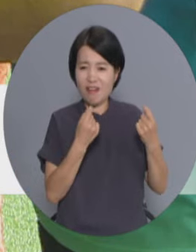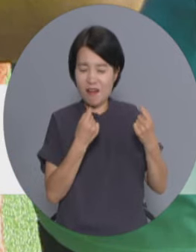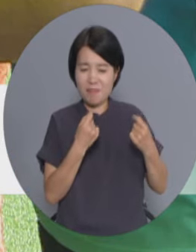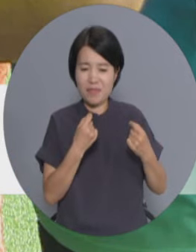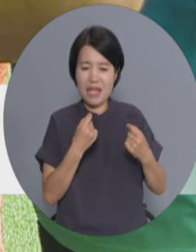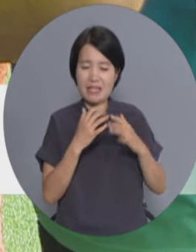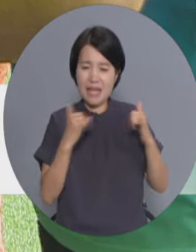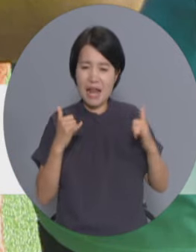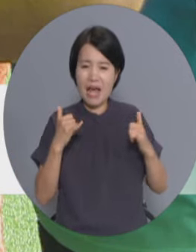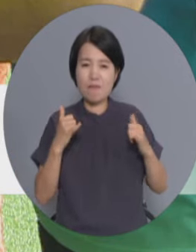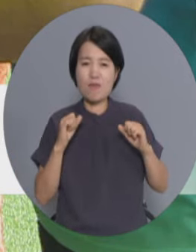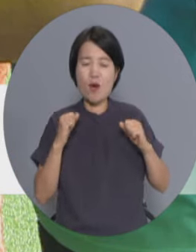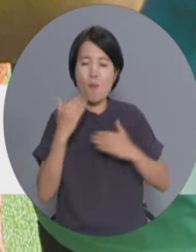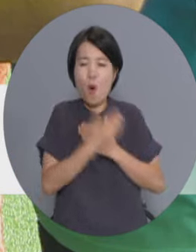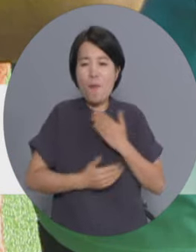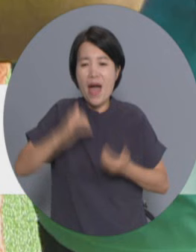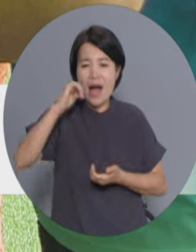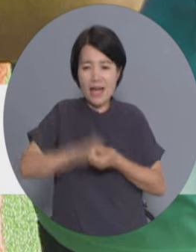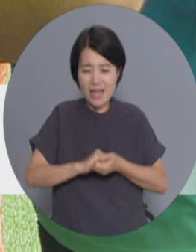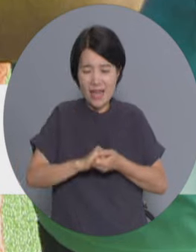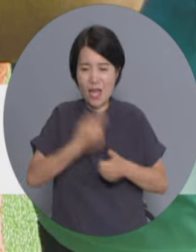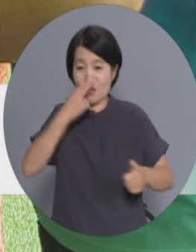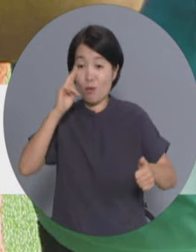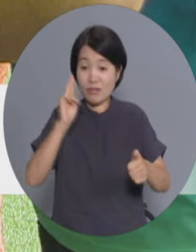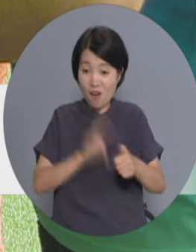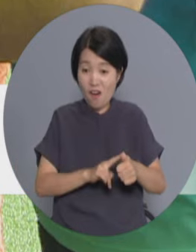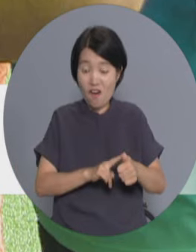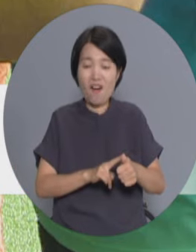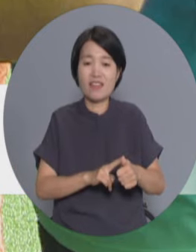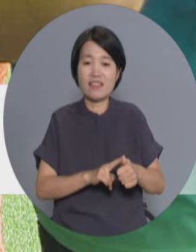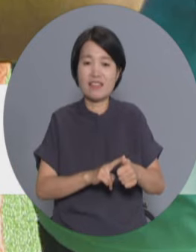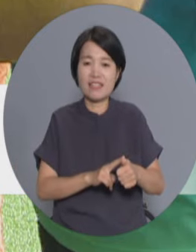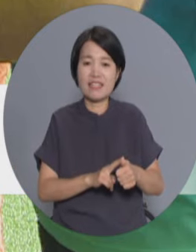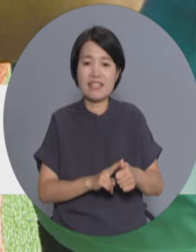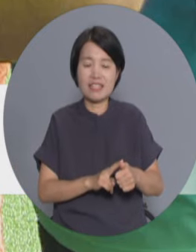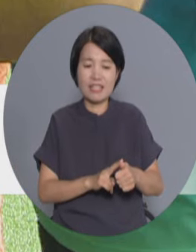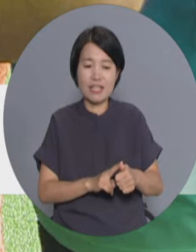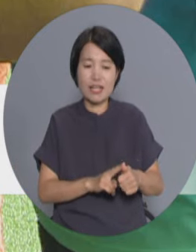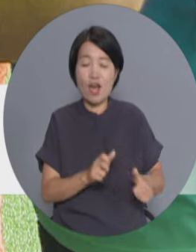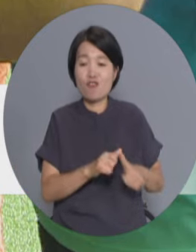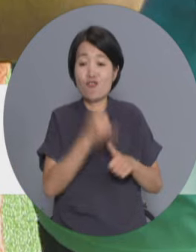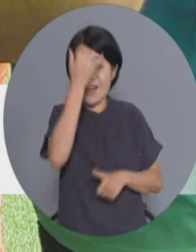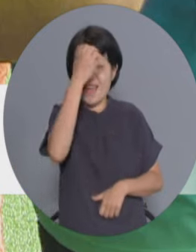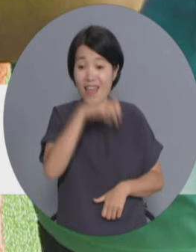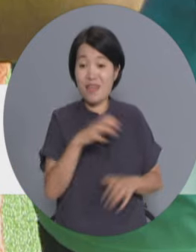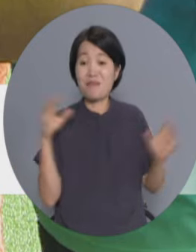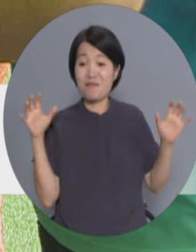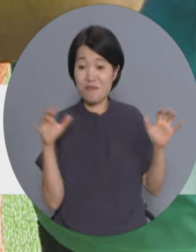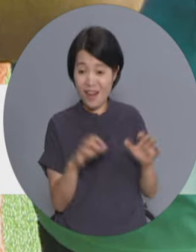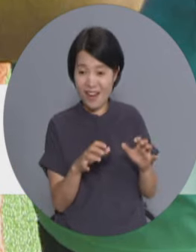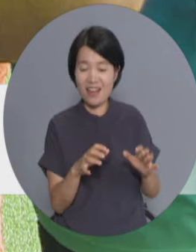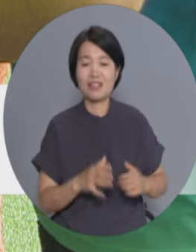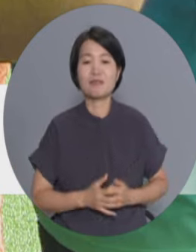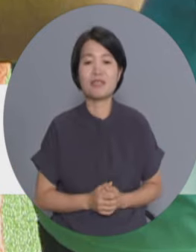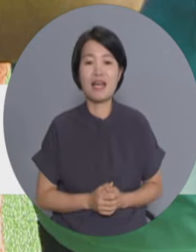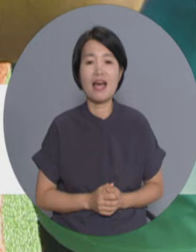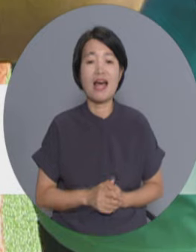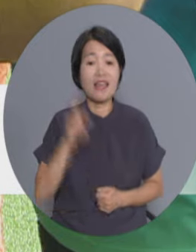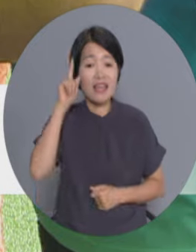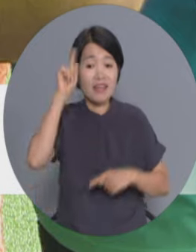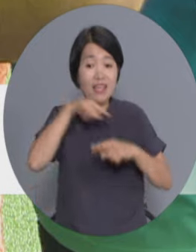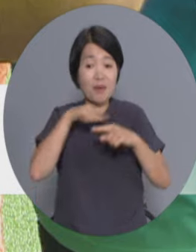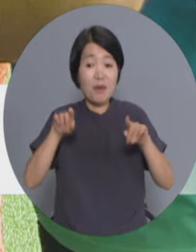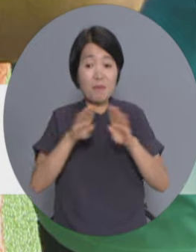한계를 극복하겠다며 도전장을 내민 현실판 아이언맨들이 구례에 집결을 했습니다. 내일